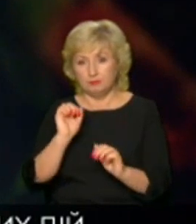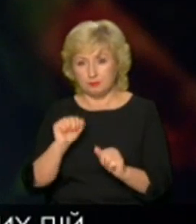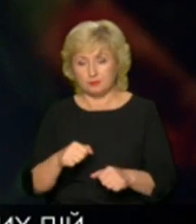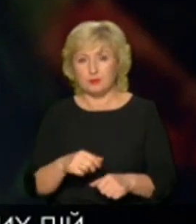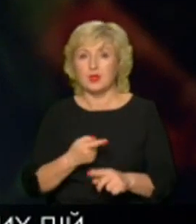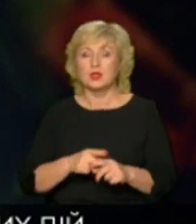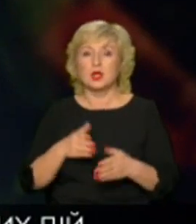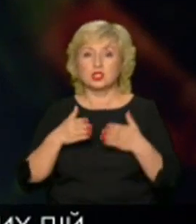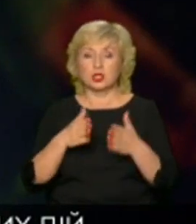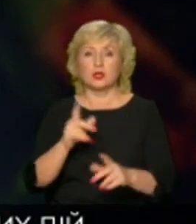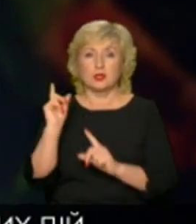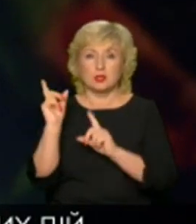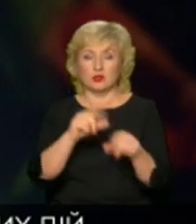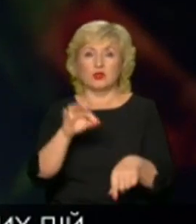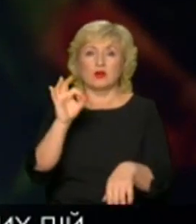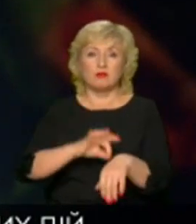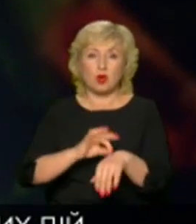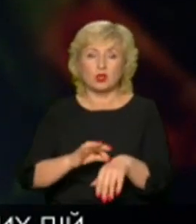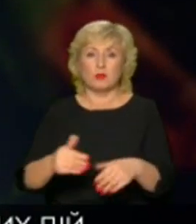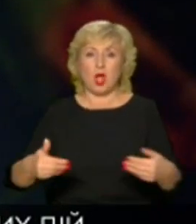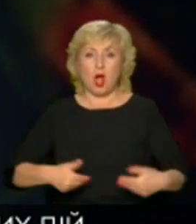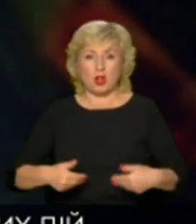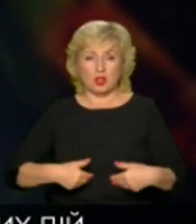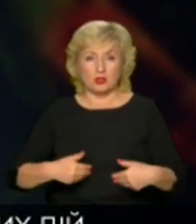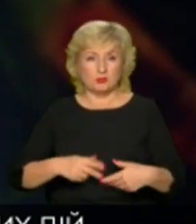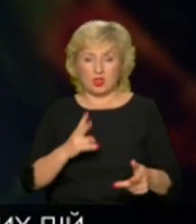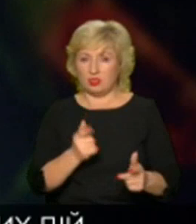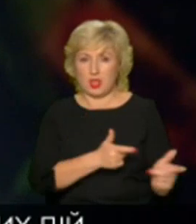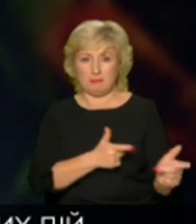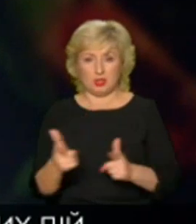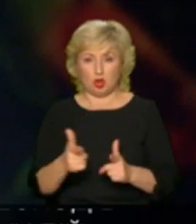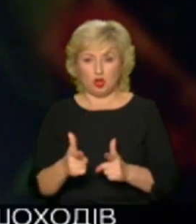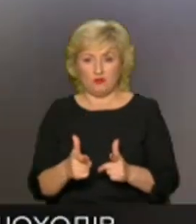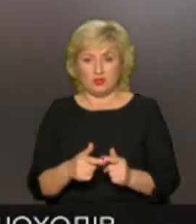цього їдуть на фронт хворими, голодними і непідготовленими.